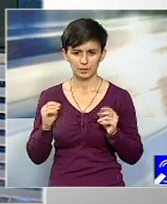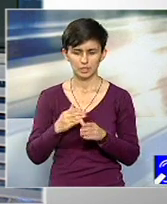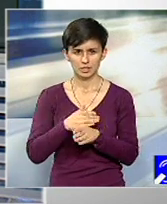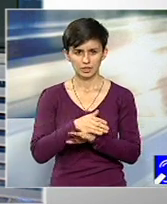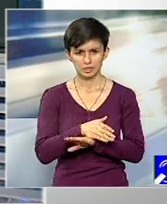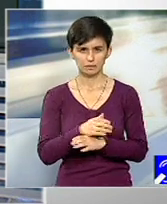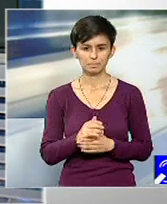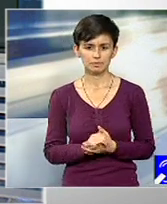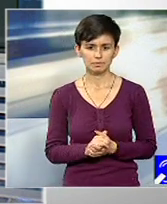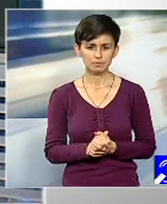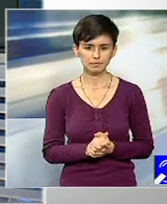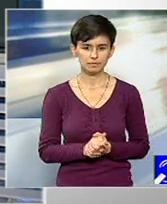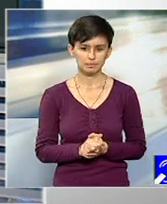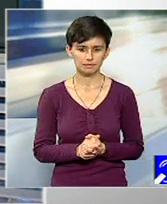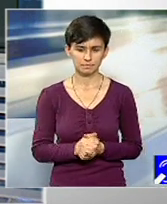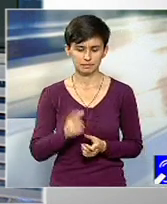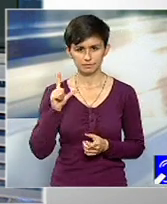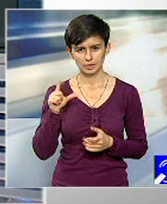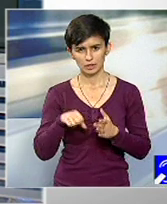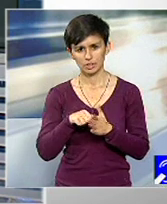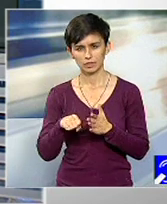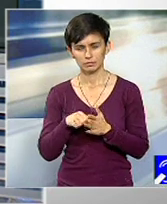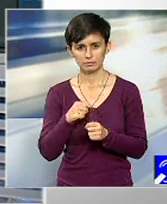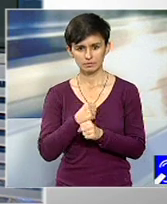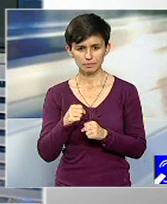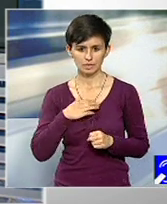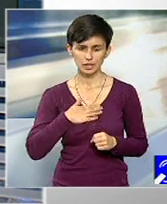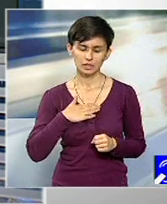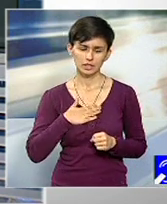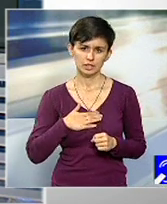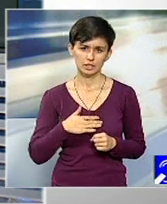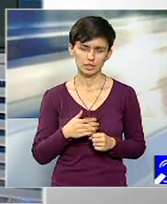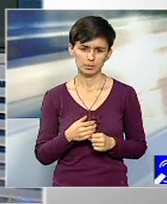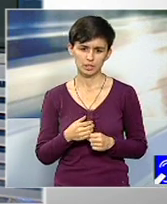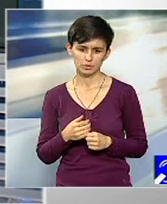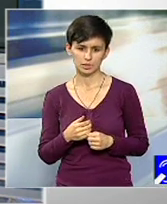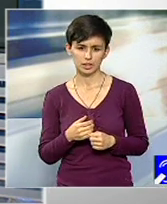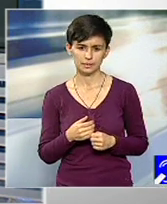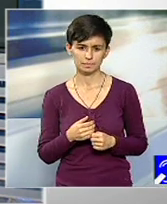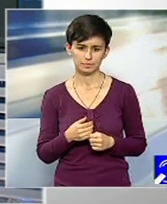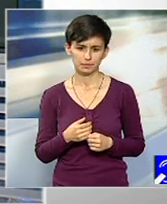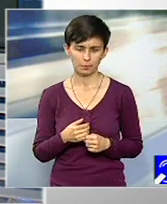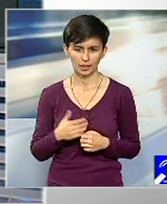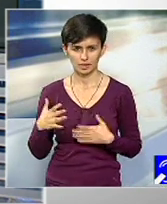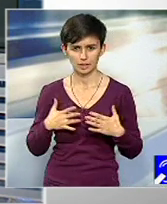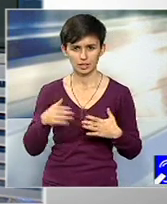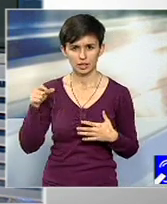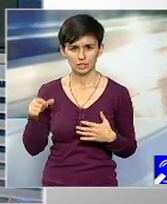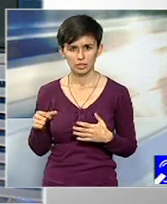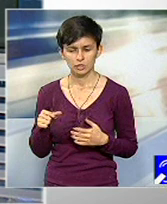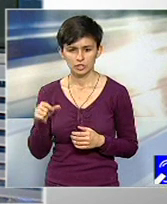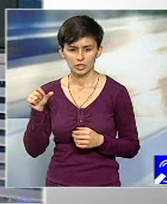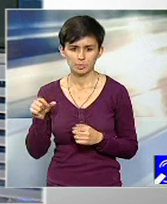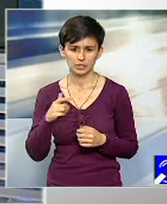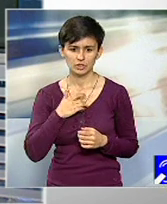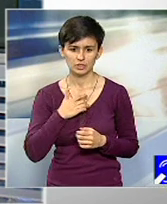filme, vreau să spun două filme foarte dragi mie, care le aștept de foarte mult timp să fie accesibile: Actorul și Sălbaticii. A fost finalizat